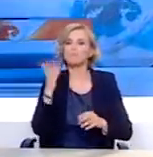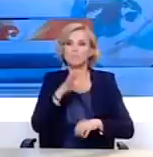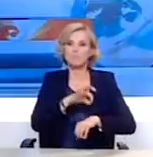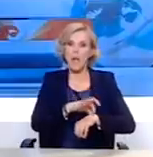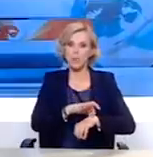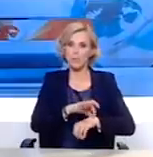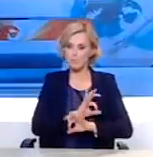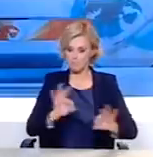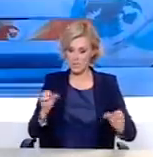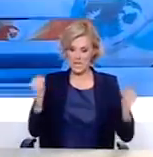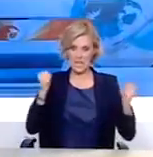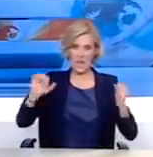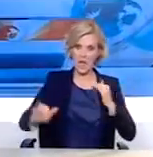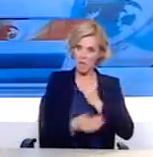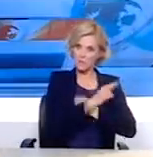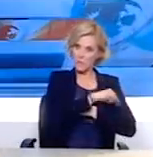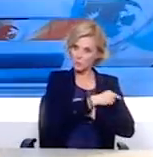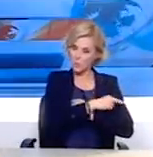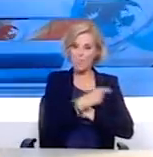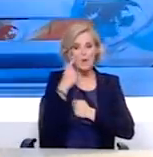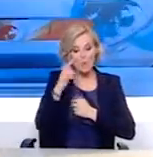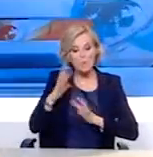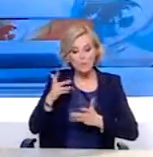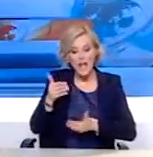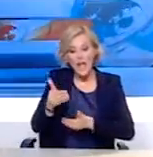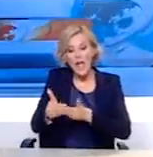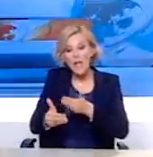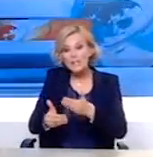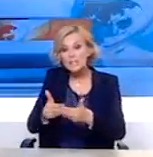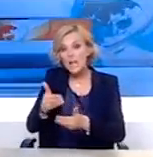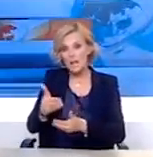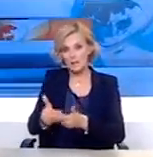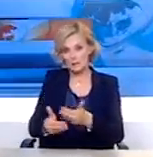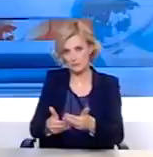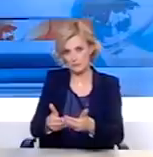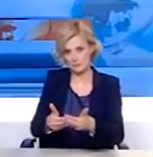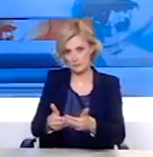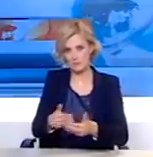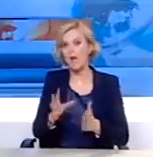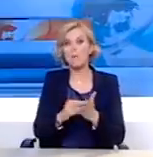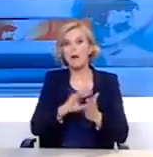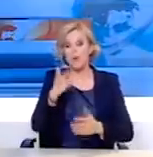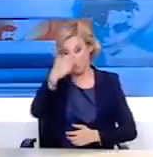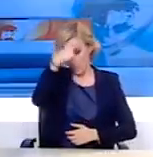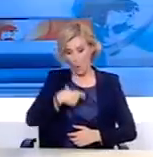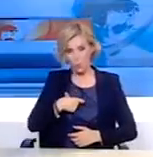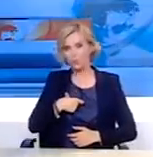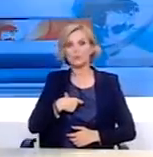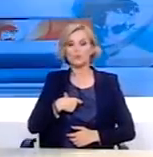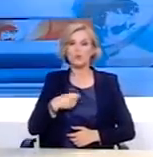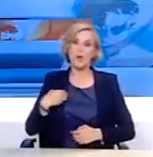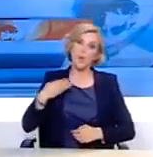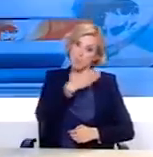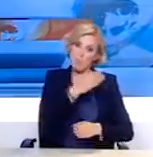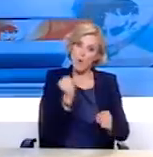θα μπορούν βέβαια να στελεχώσουν και την εμπροστοφυλακή κατά κάποιο τρόπο, αν είμαι εγώ για παράδειγμα, να πάω να δουλέψω στα